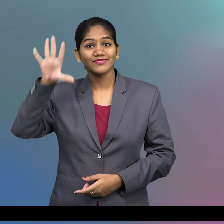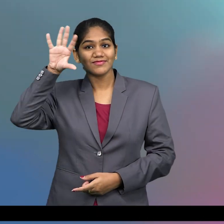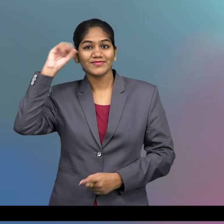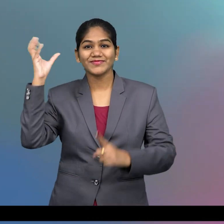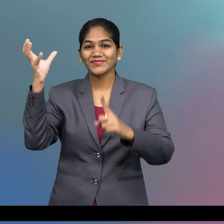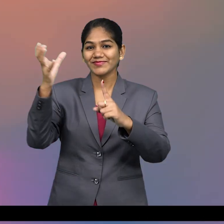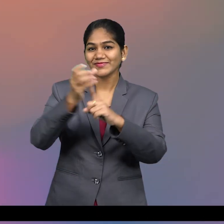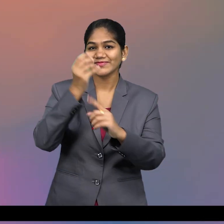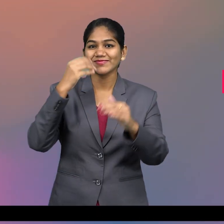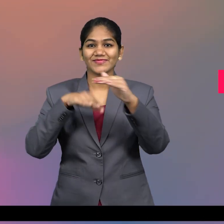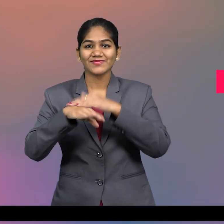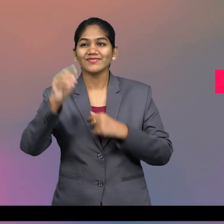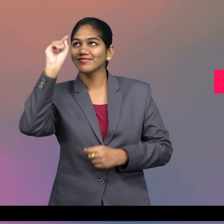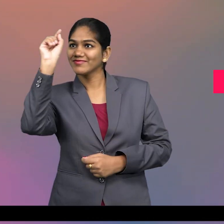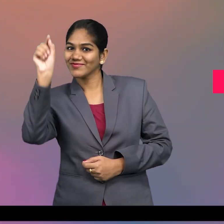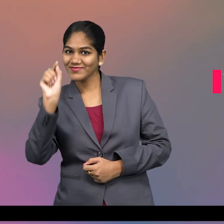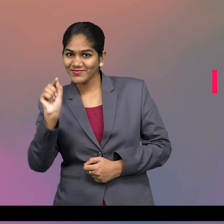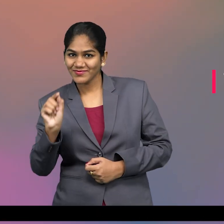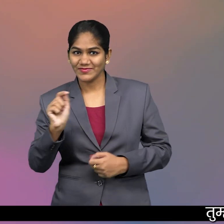परिणाम.